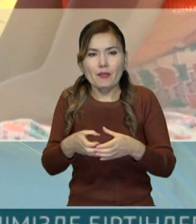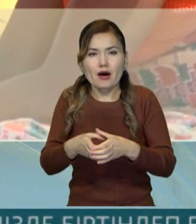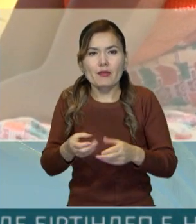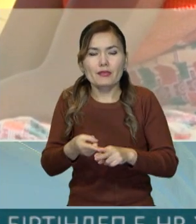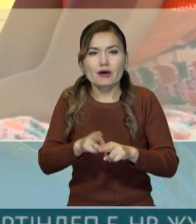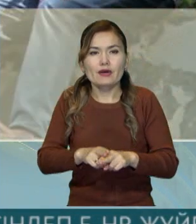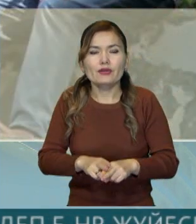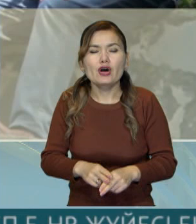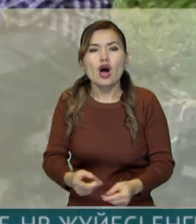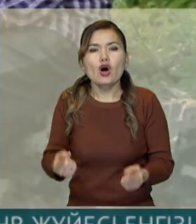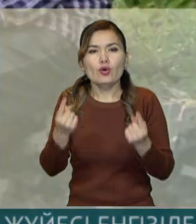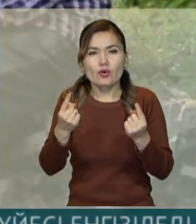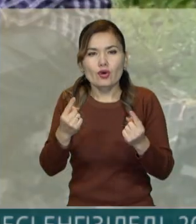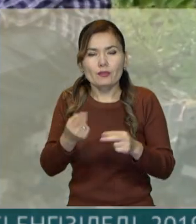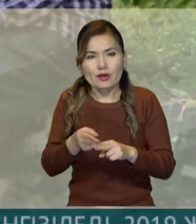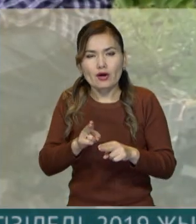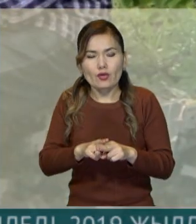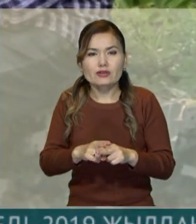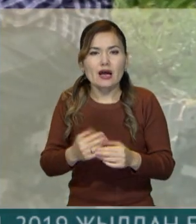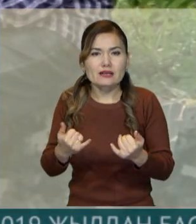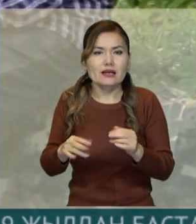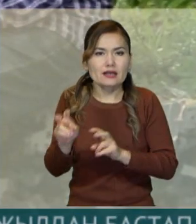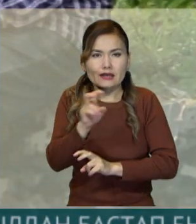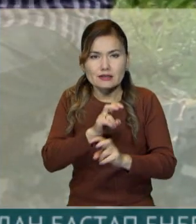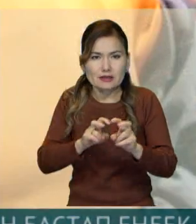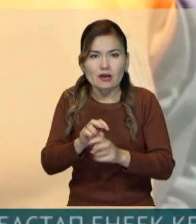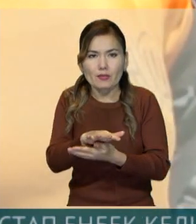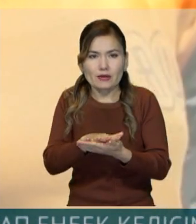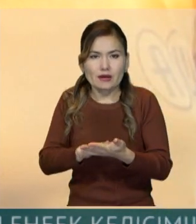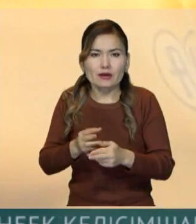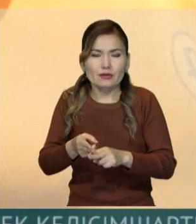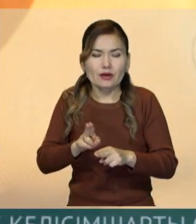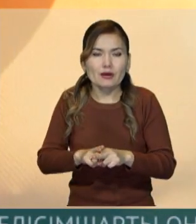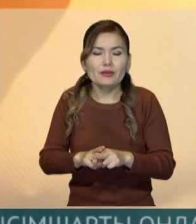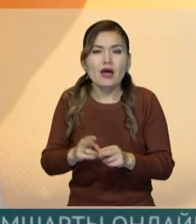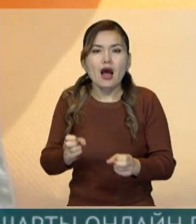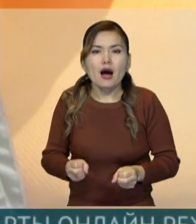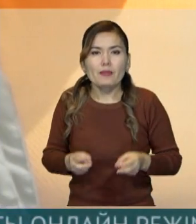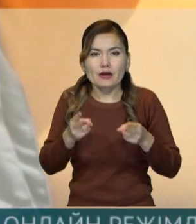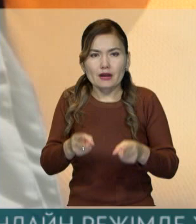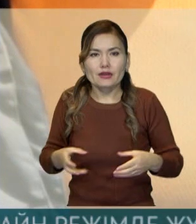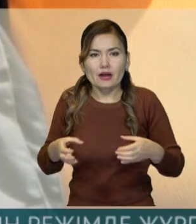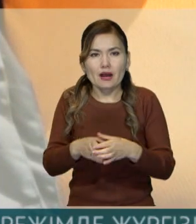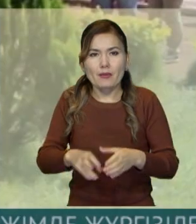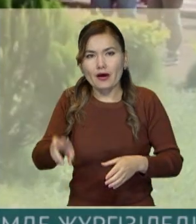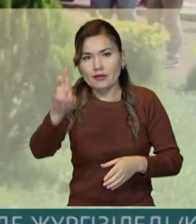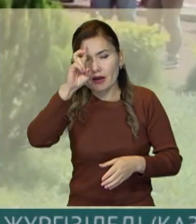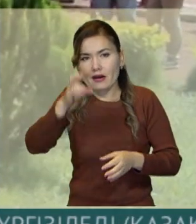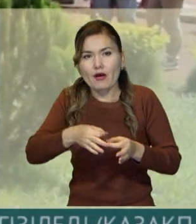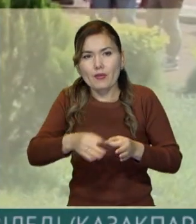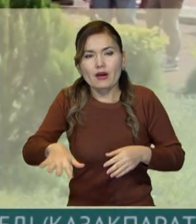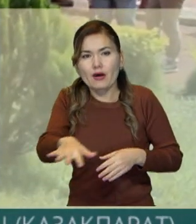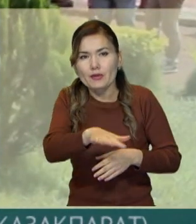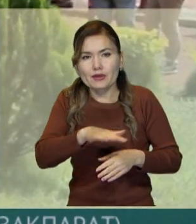бірі Амбазонияның қорғаныс күштері бұл айыпты жоққа шығарды. Кейбір ақпаратқа қарағанда қылмыскерлер елдің батысындағы